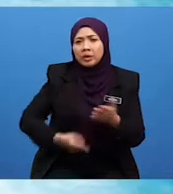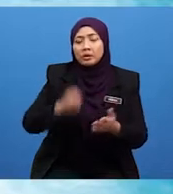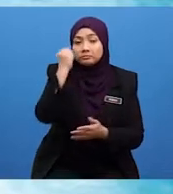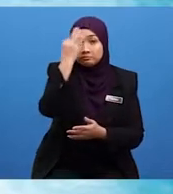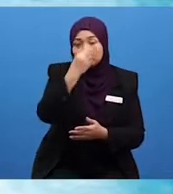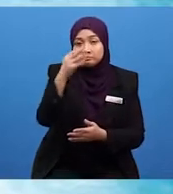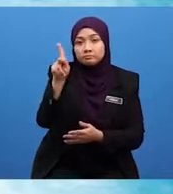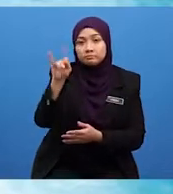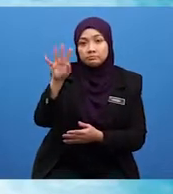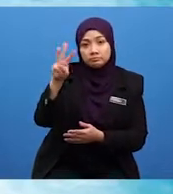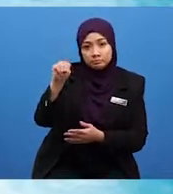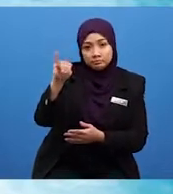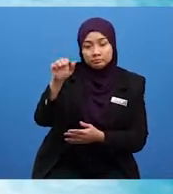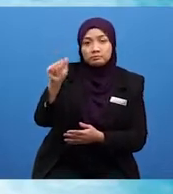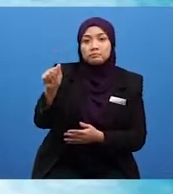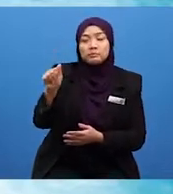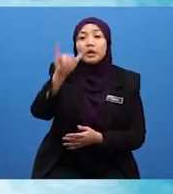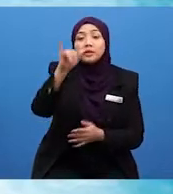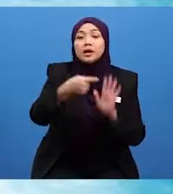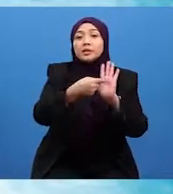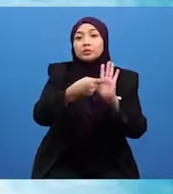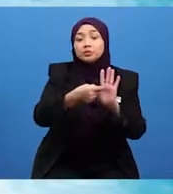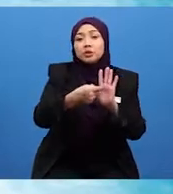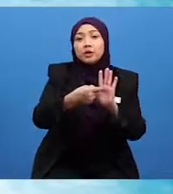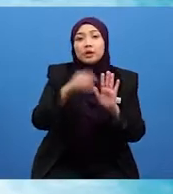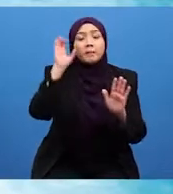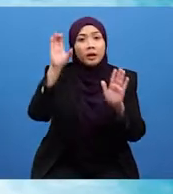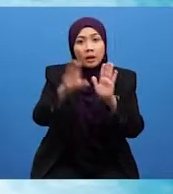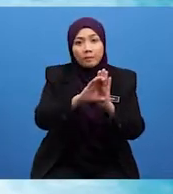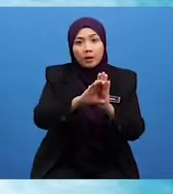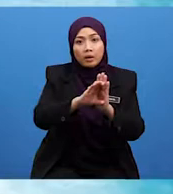Apakah sifat kimia bahan yang ditunjukkan pada rajah?